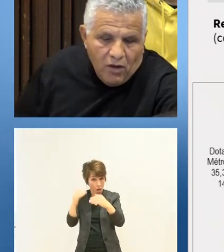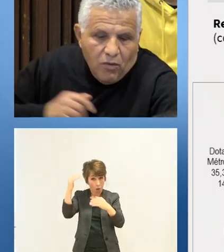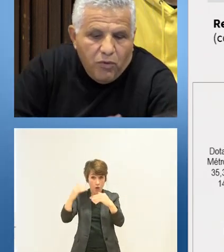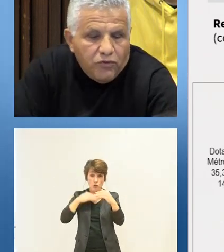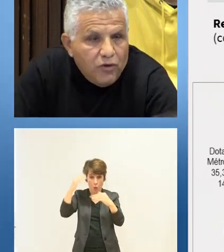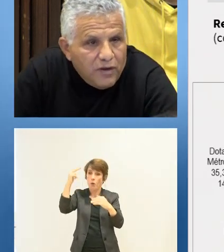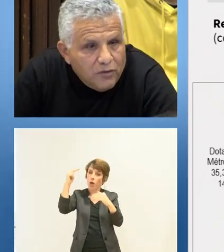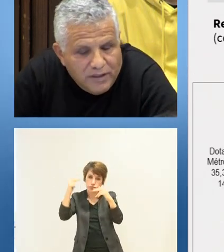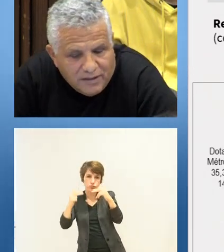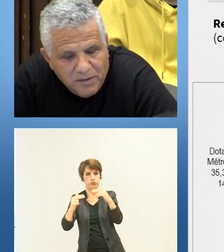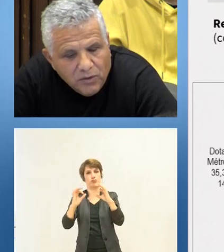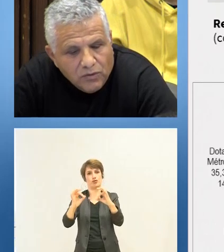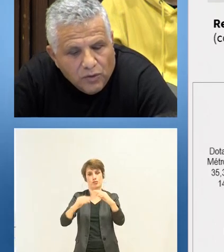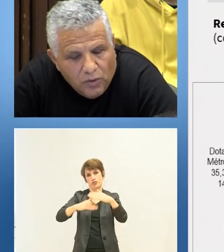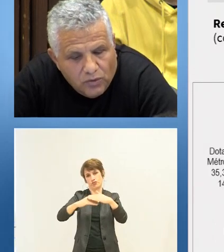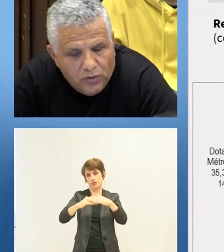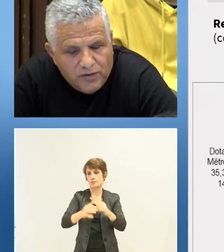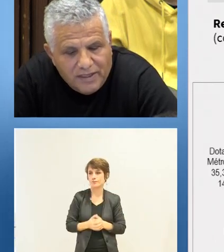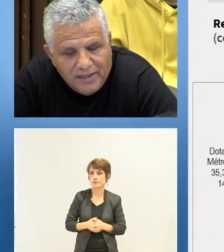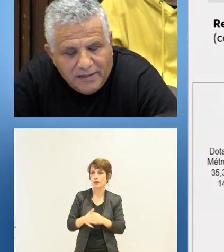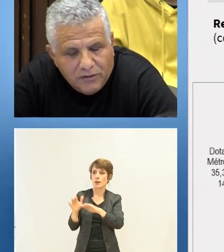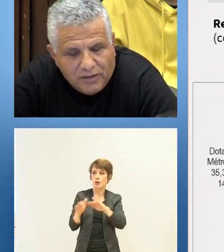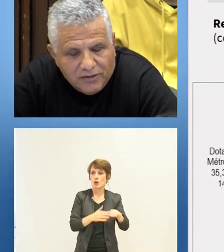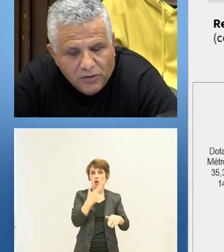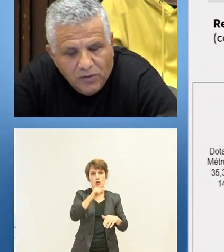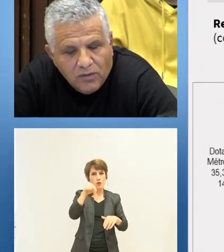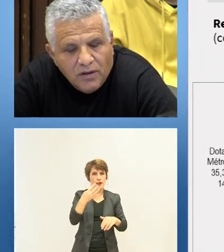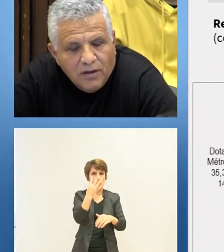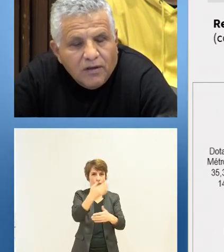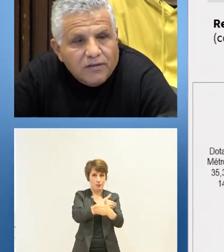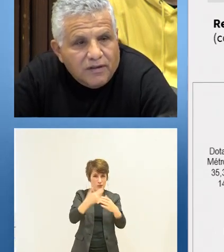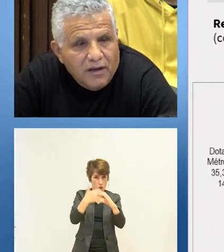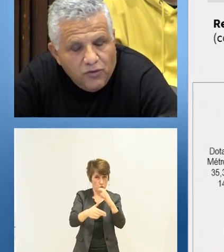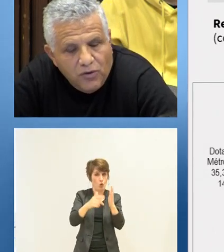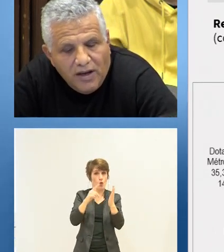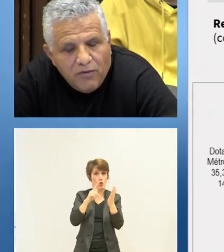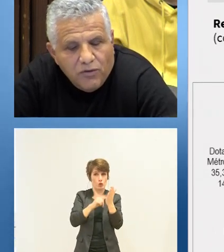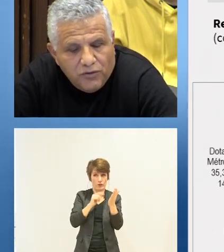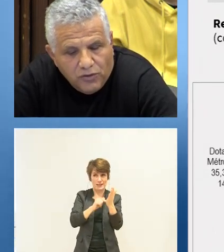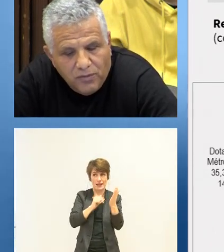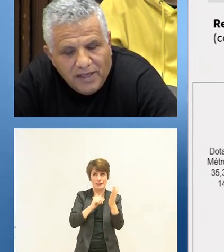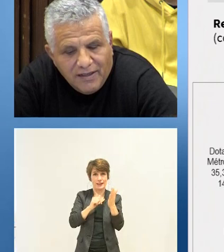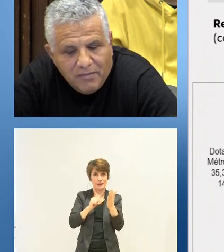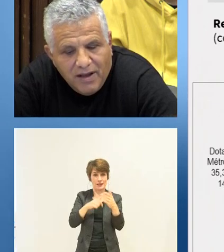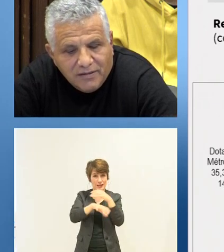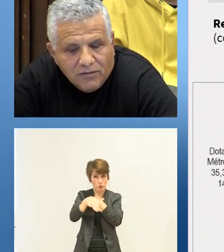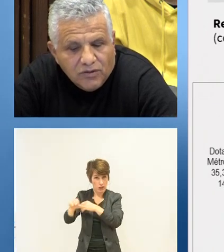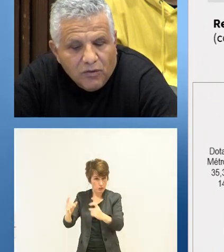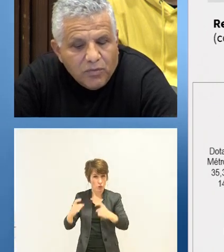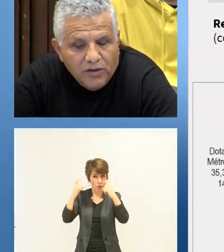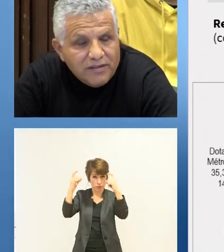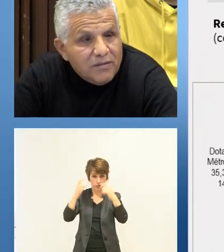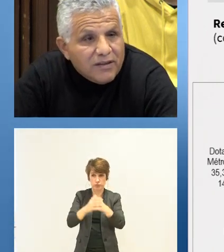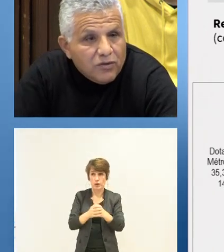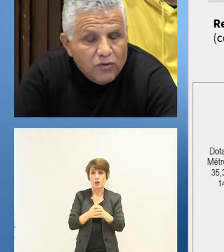plus 2,4 millions d'euros de fiscalité dotation c'est dû à l'évolution nominale des bases nous